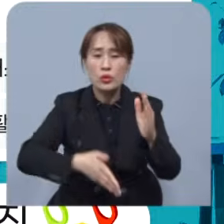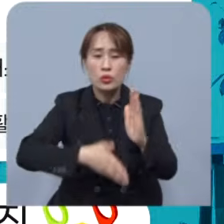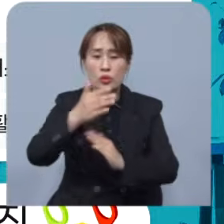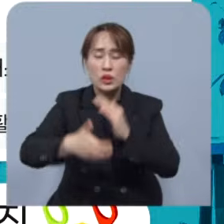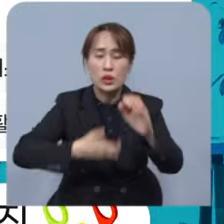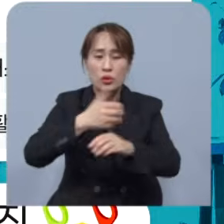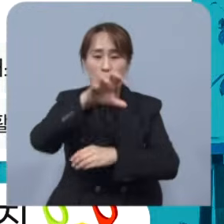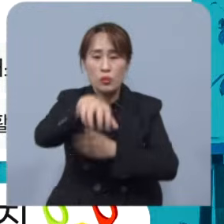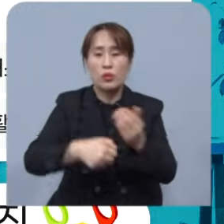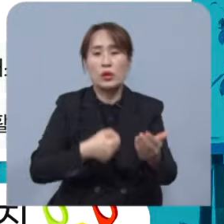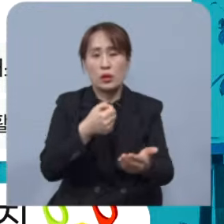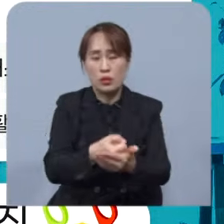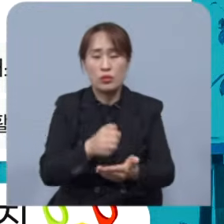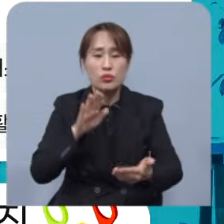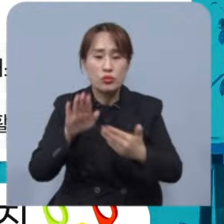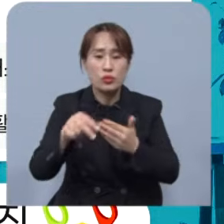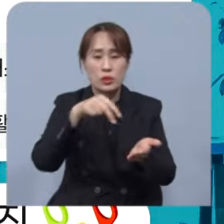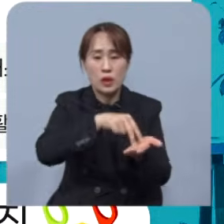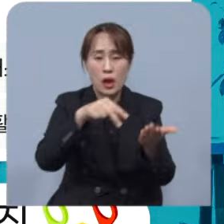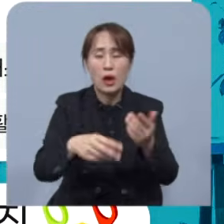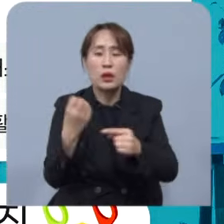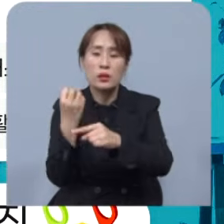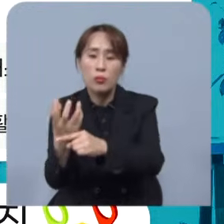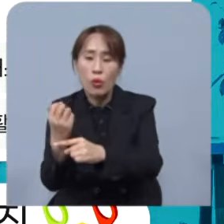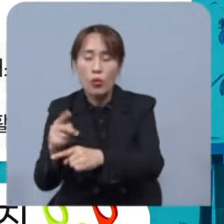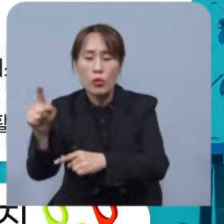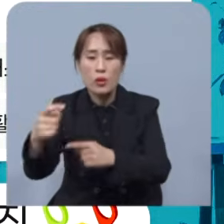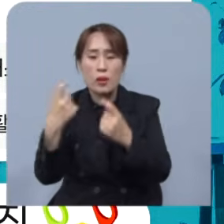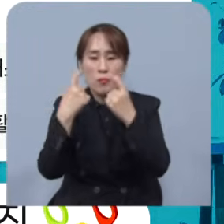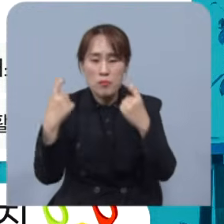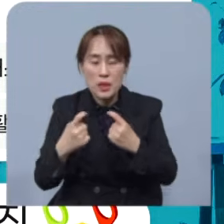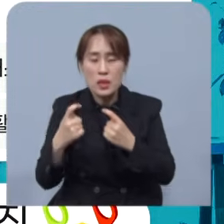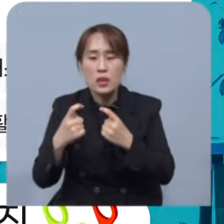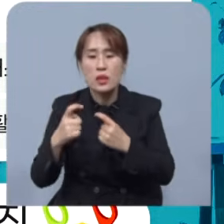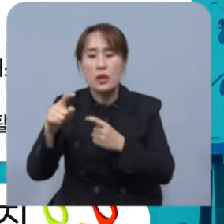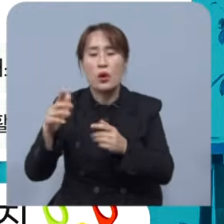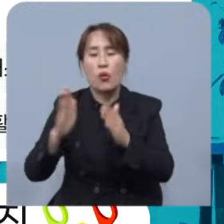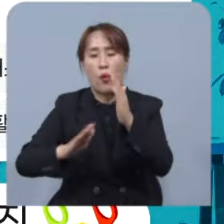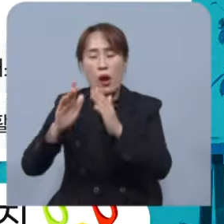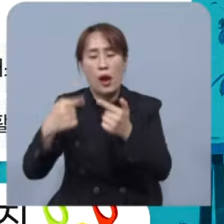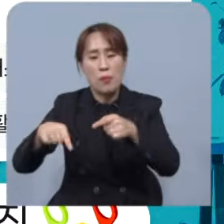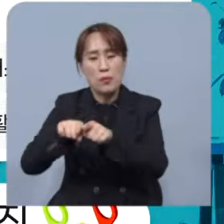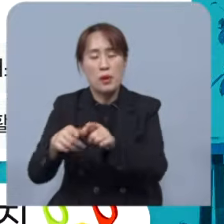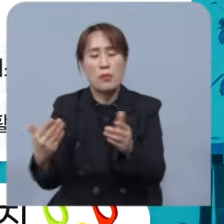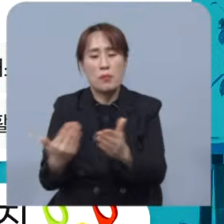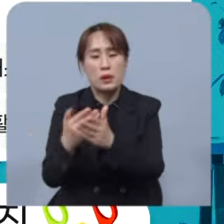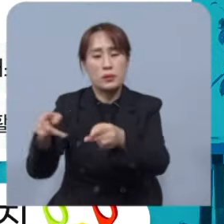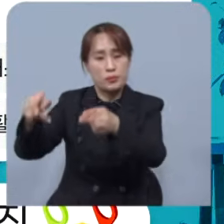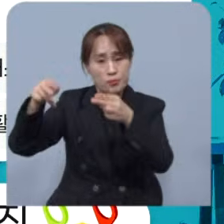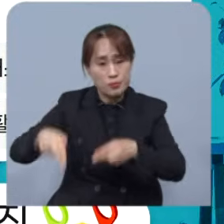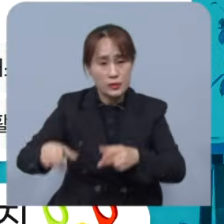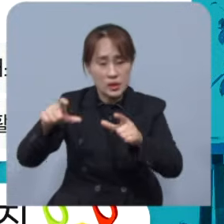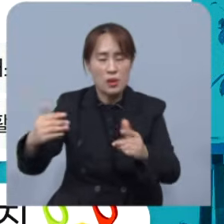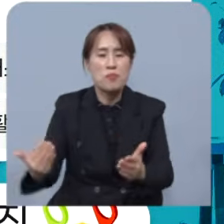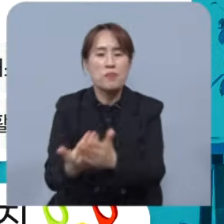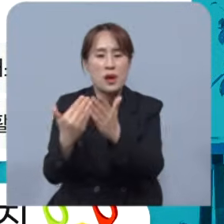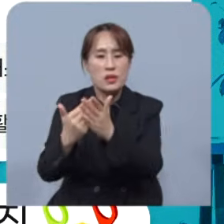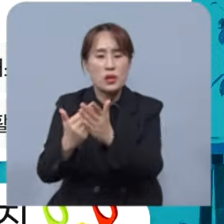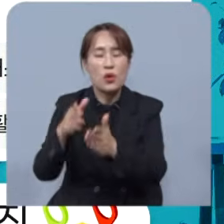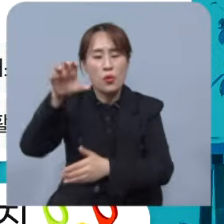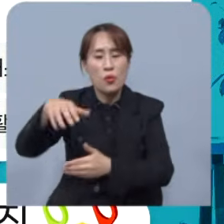도시혁신 구역으로 지정하고 단양과 보은은 민관 상생 투자 협약, 지역 활력타운 조성을